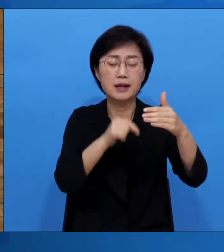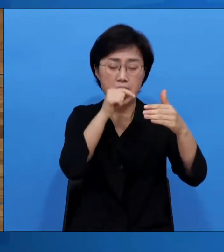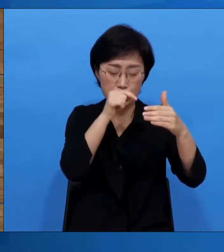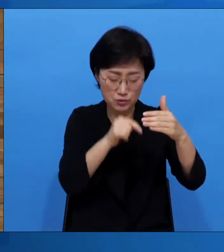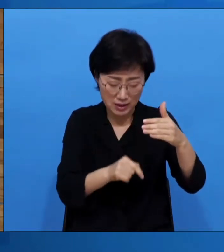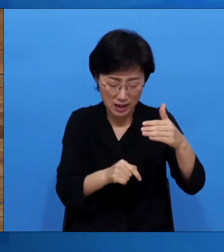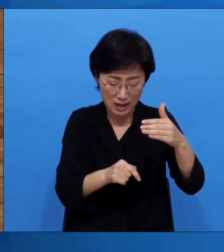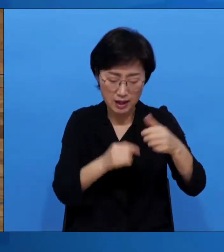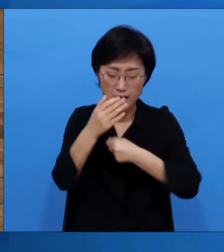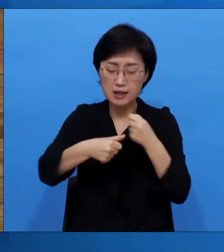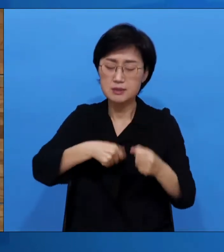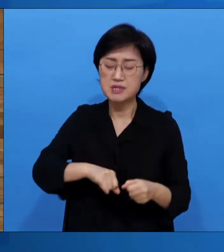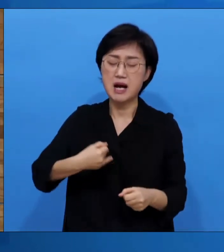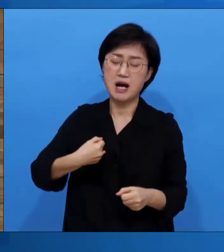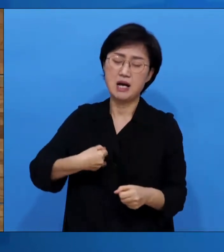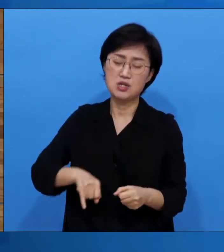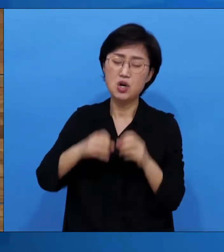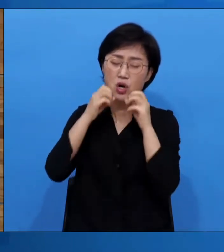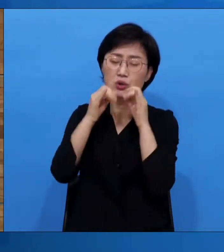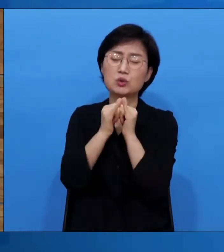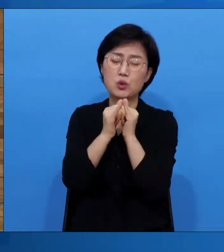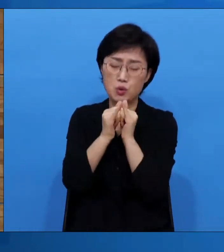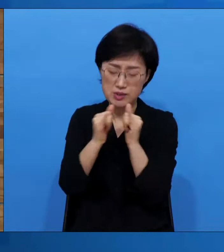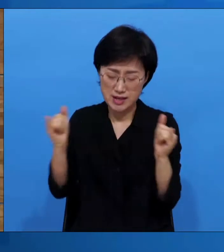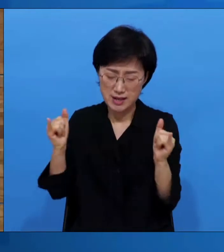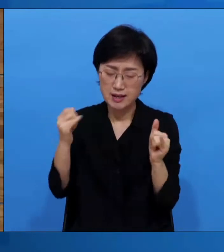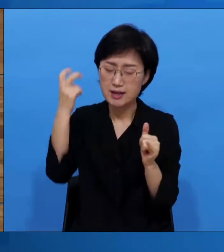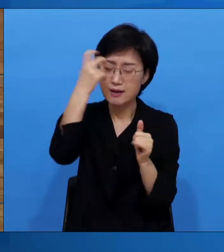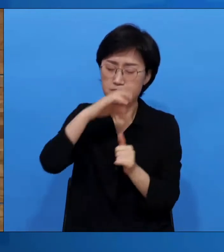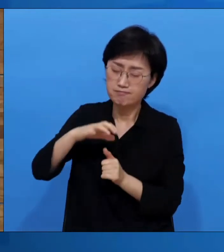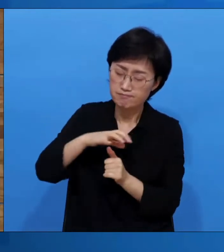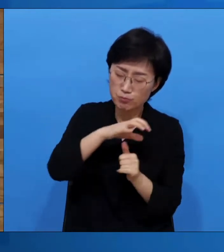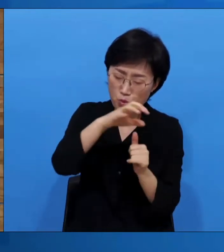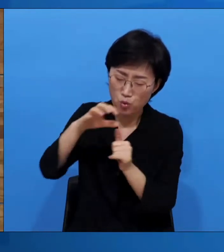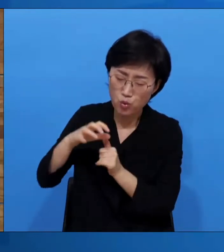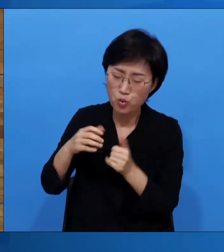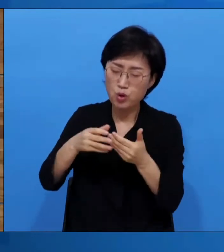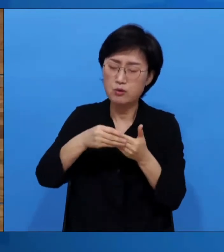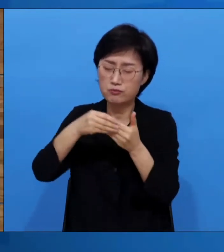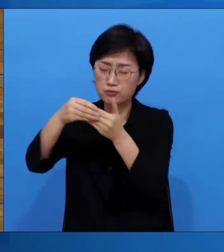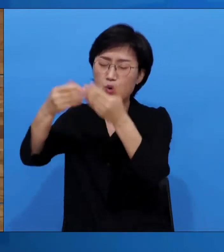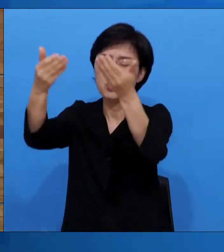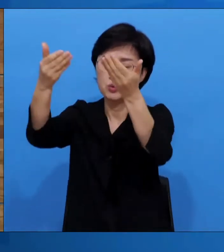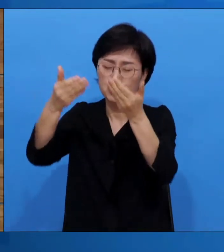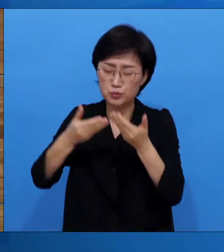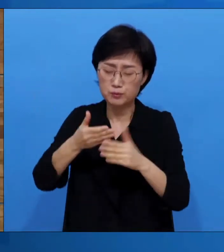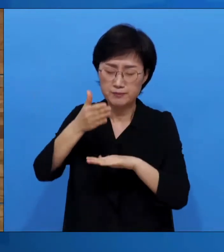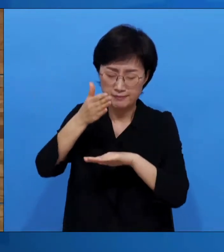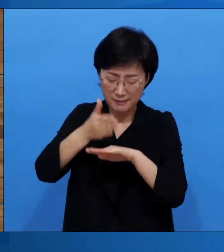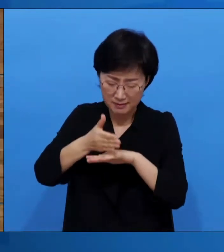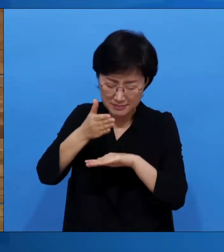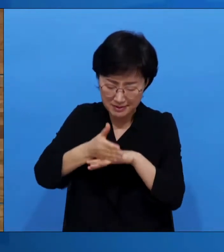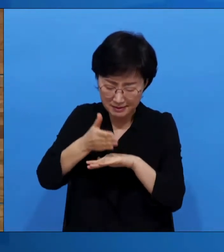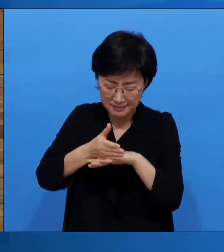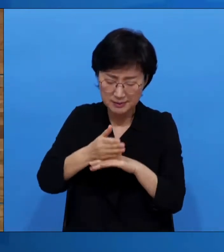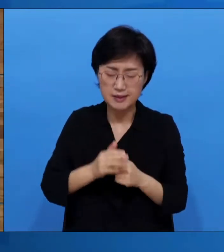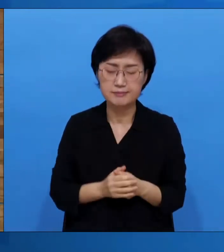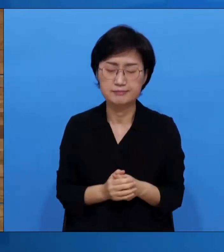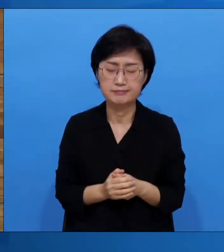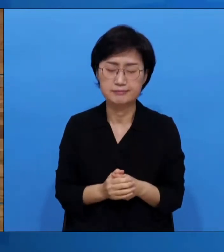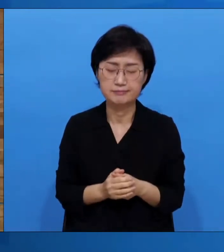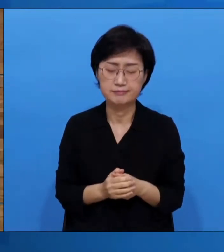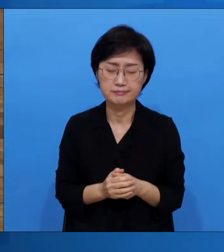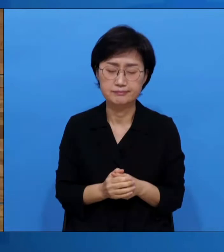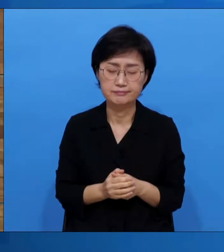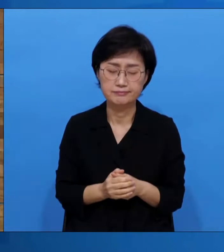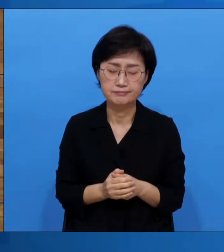주심을 감사드립니다. Thank you for protecting your children and the evangelists from the vibrations of the world as the world economy is collapsing due to COVID and